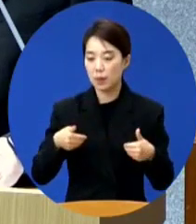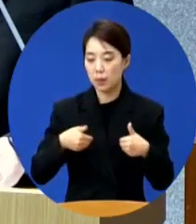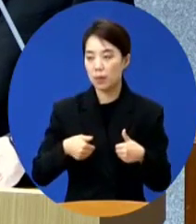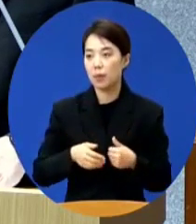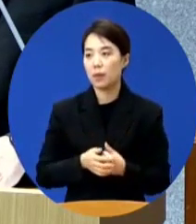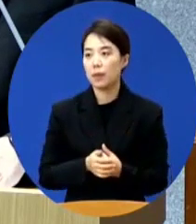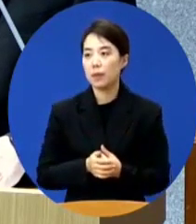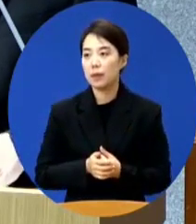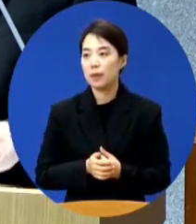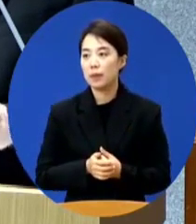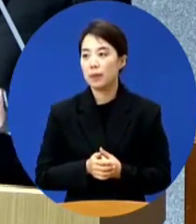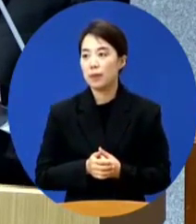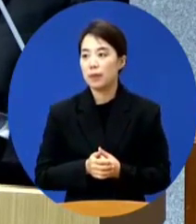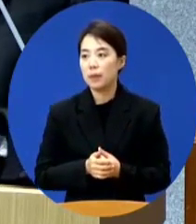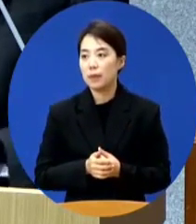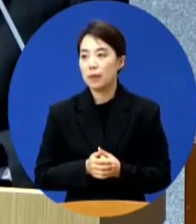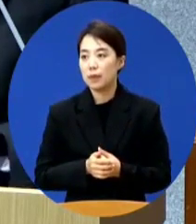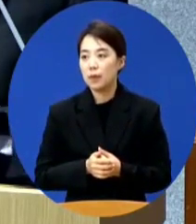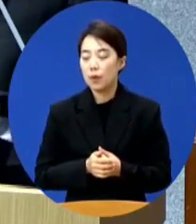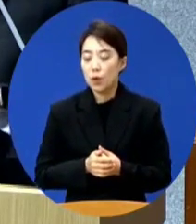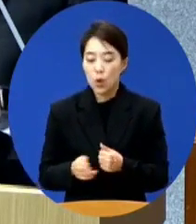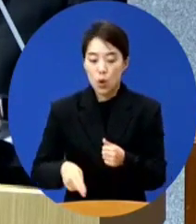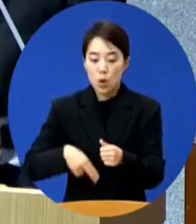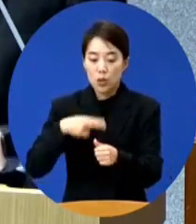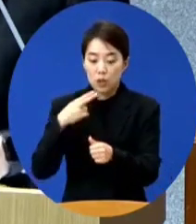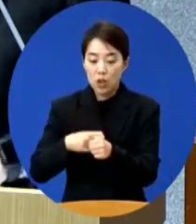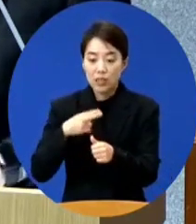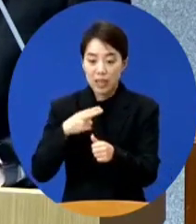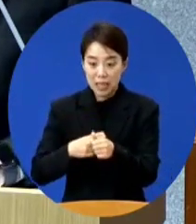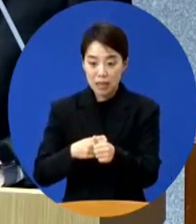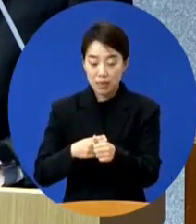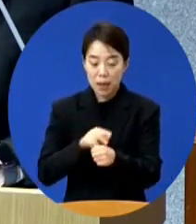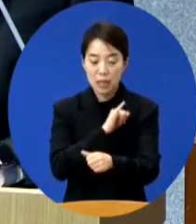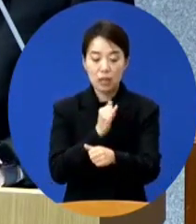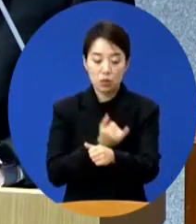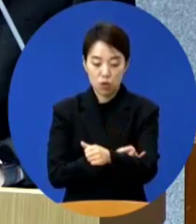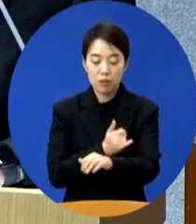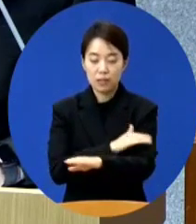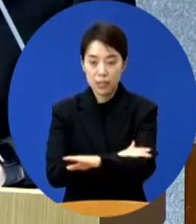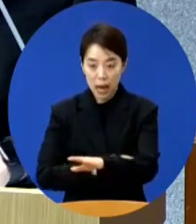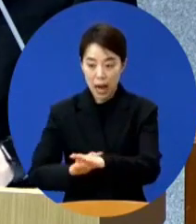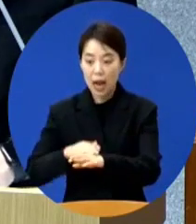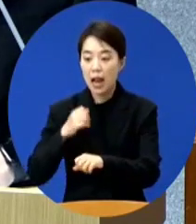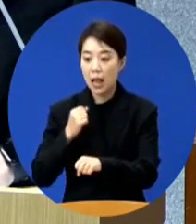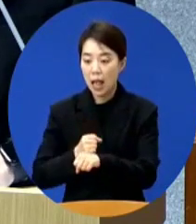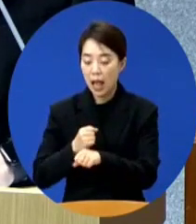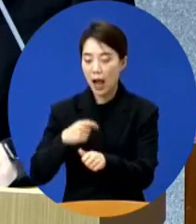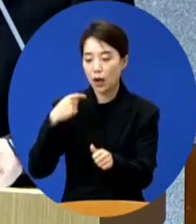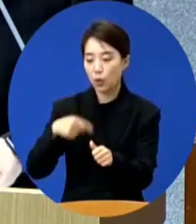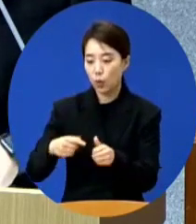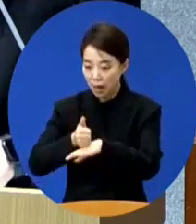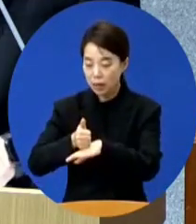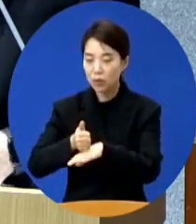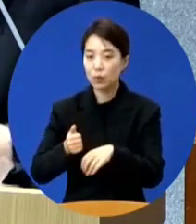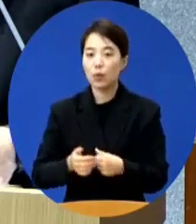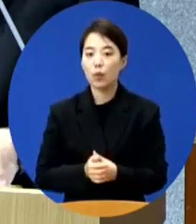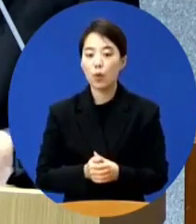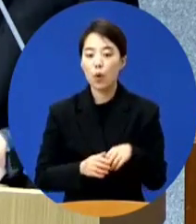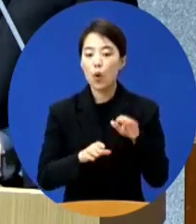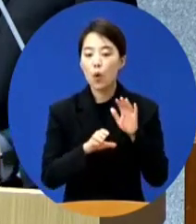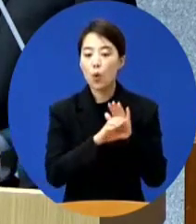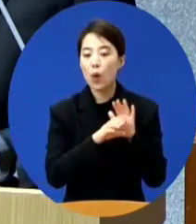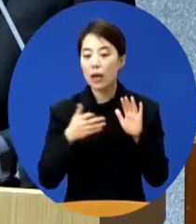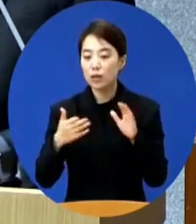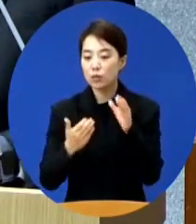맞다고 생각합니다. 그래서 교권이 서야 지금 교육도 제대로 될수 있다는 생각으로 여러 보완 조치를 하고 있습니다. 코로나